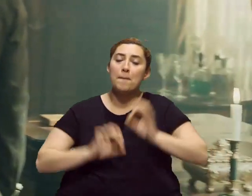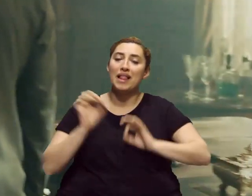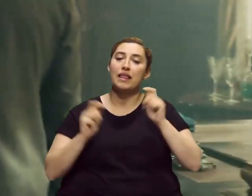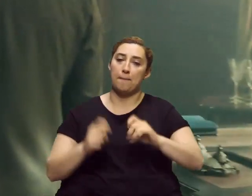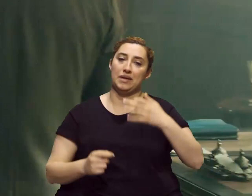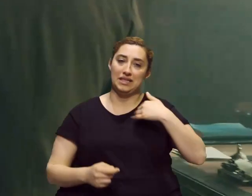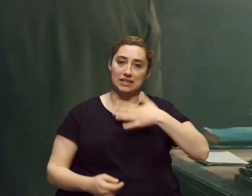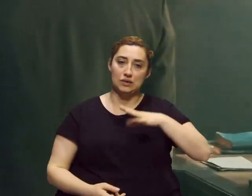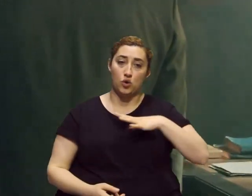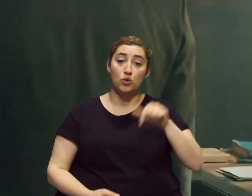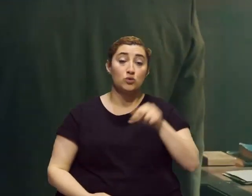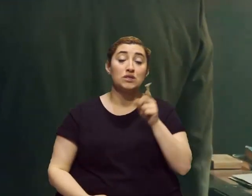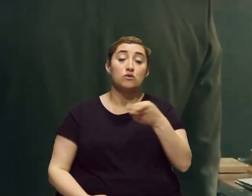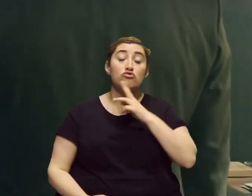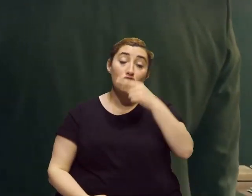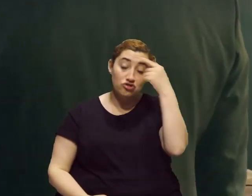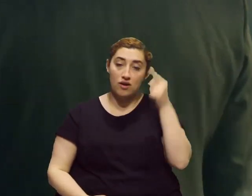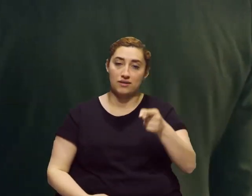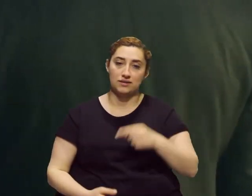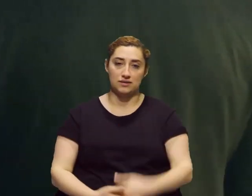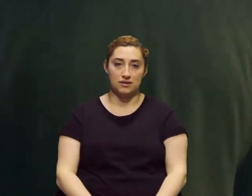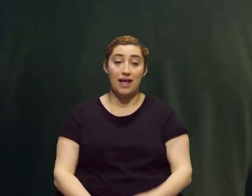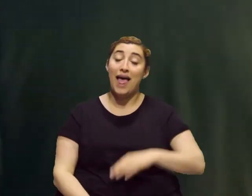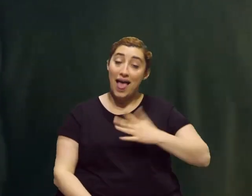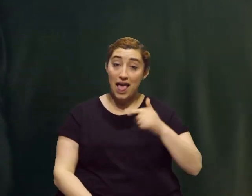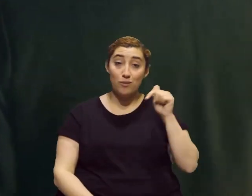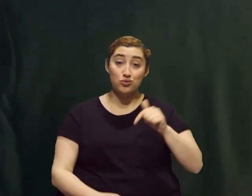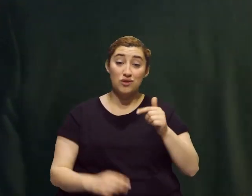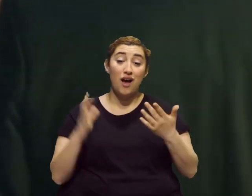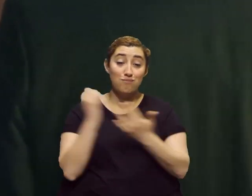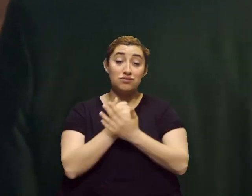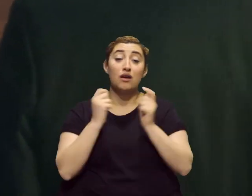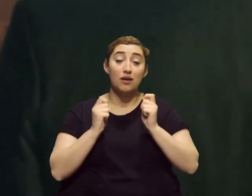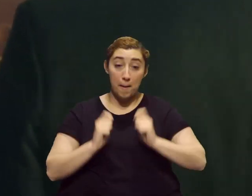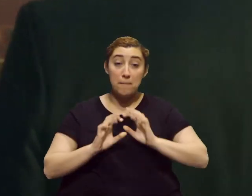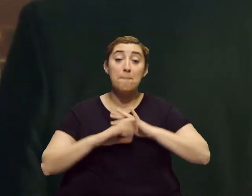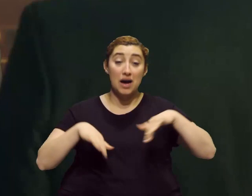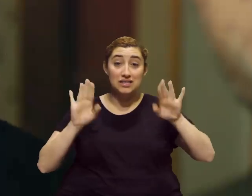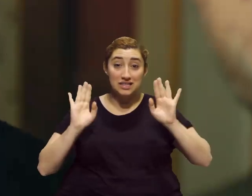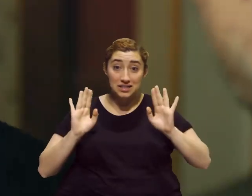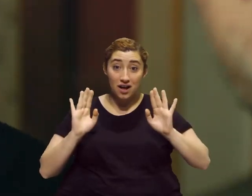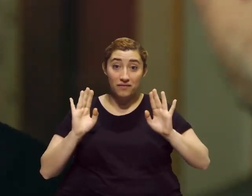istiyoruz. Bu senin son şansın. Eğer bunda da başarısız olursan